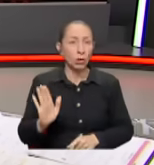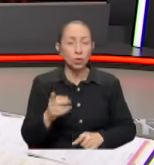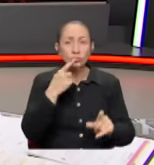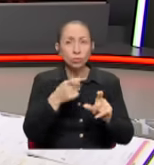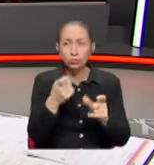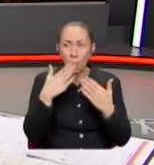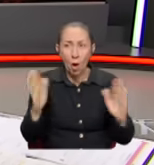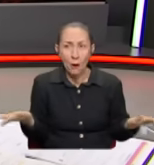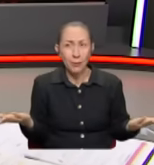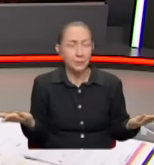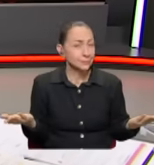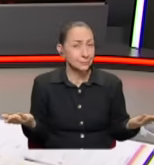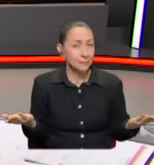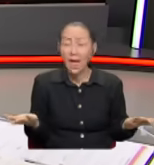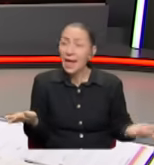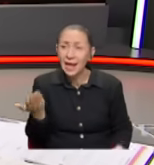Soruşturma bile yok.